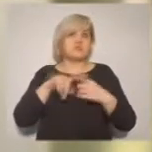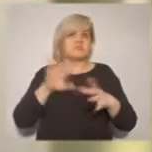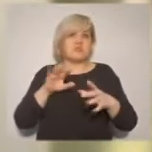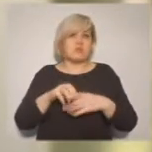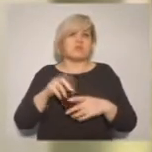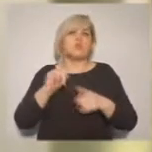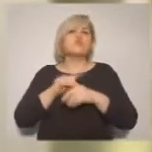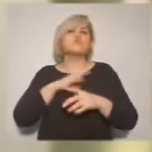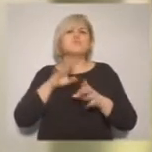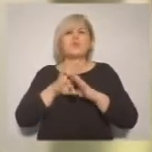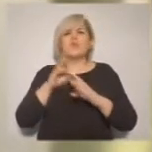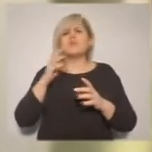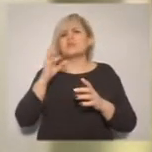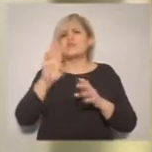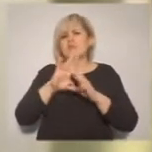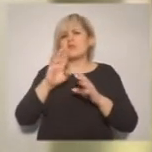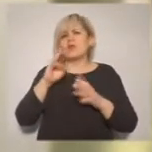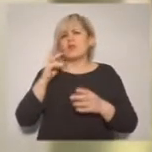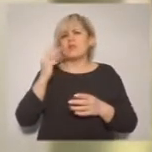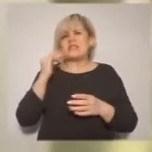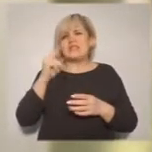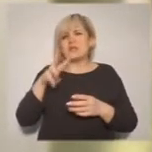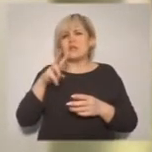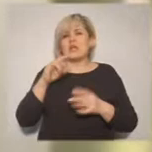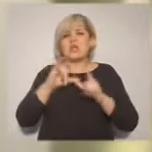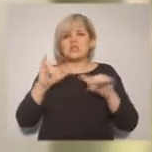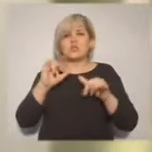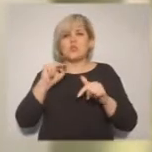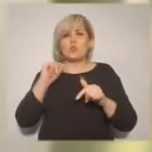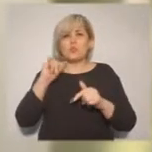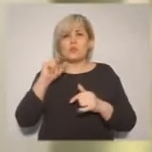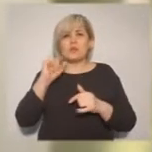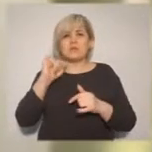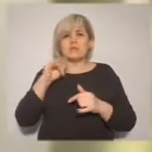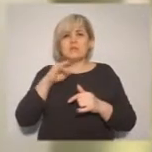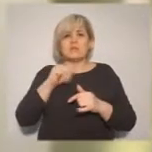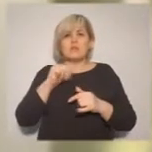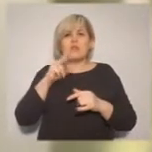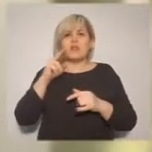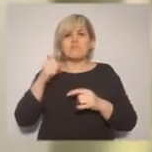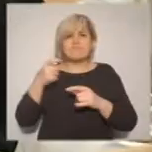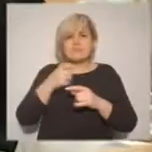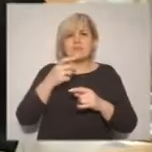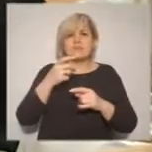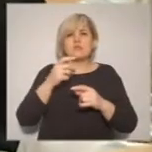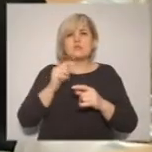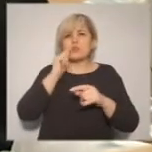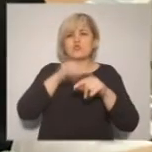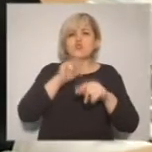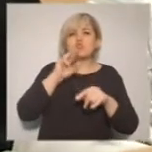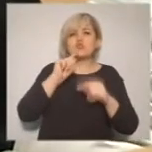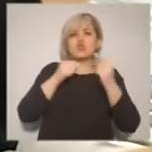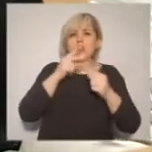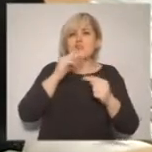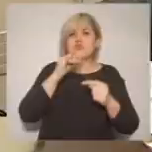через прошедшая через личинку, через рыбу, моллюск сначала, потом рыба, а потом